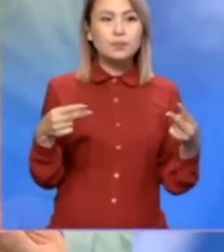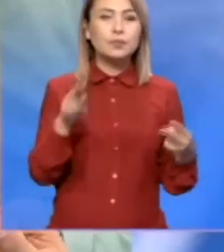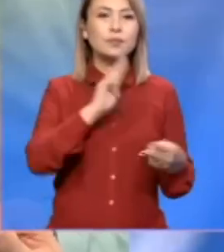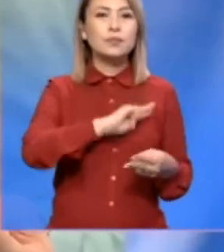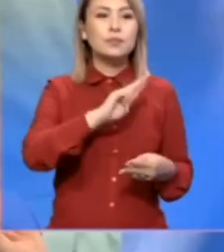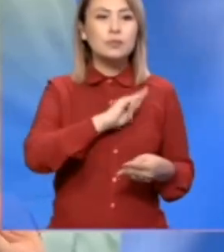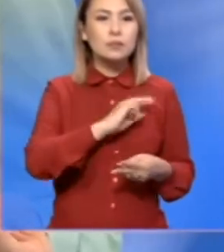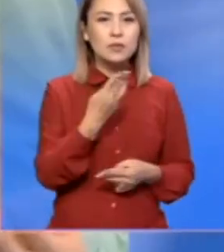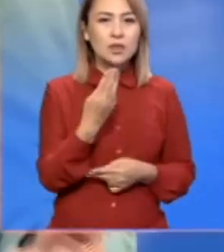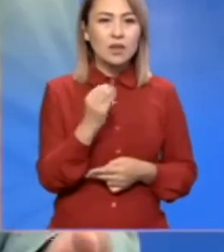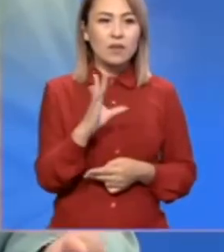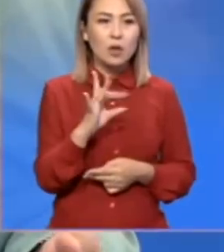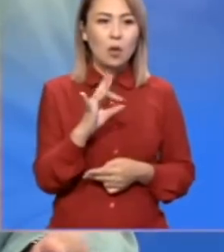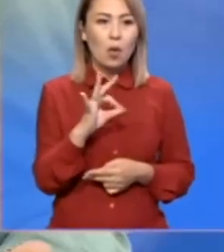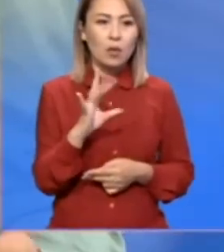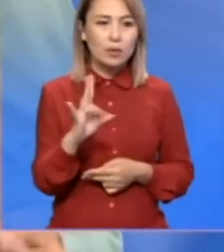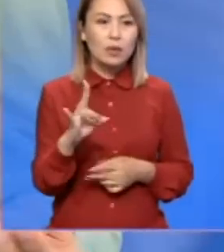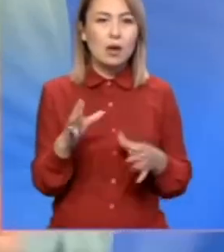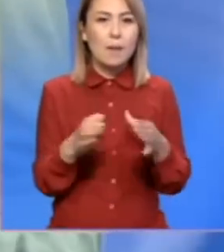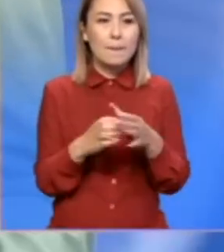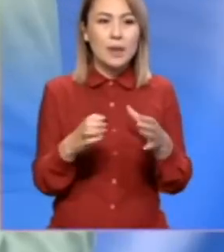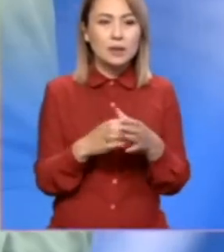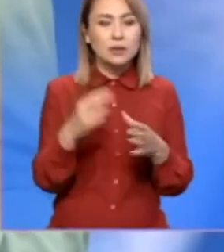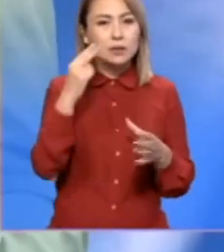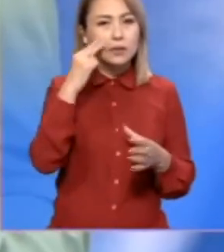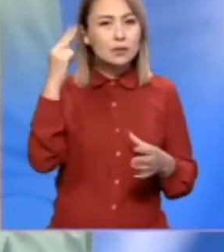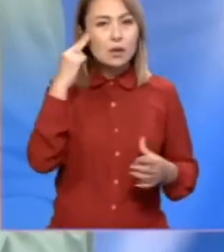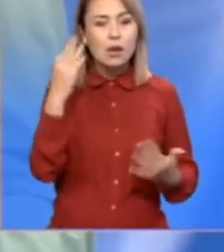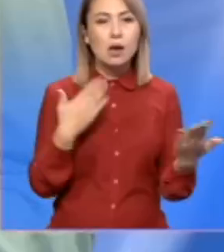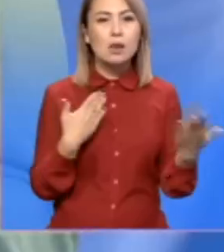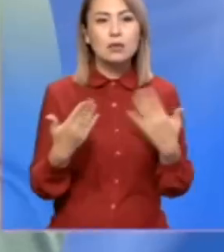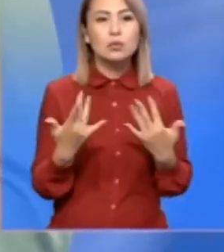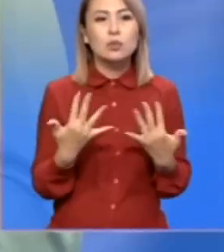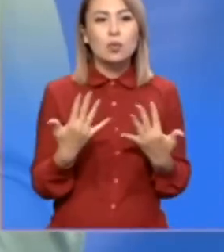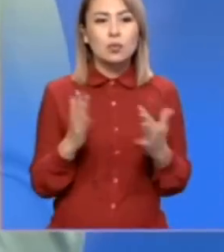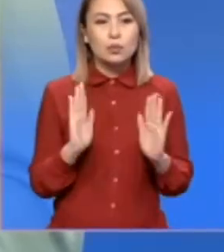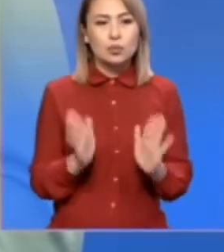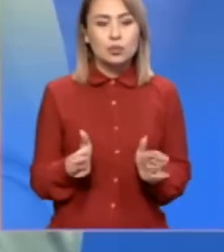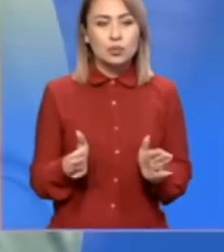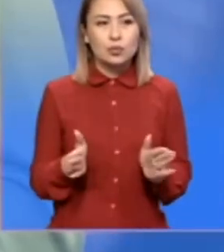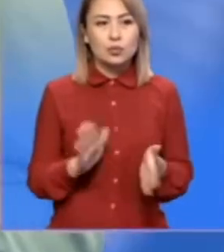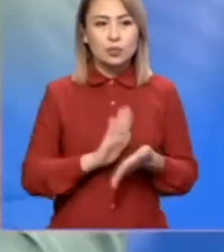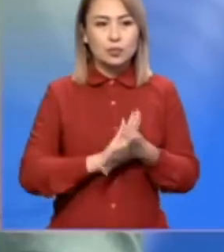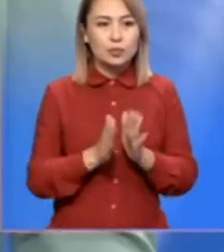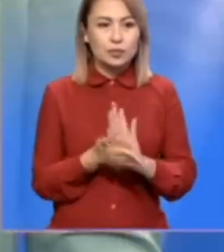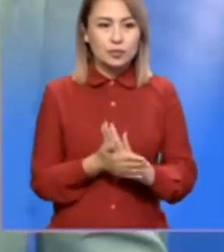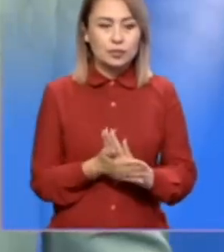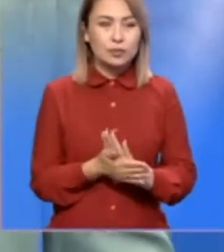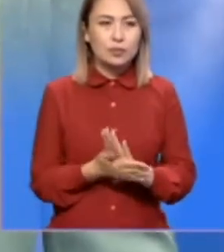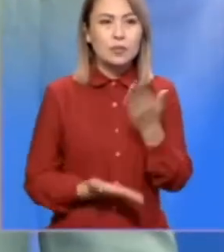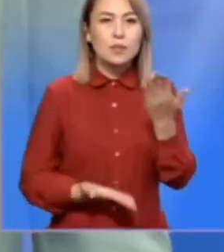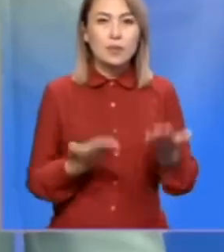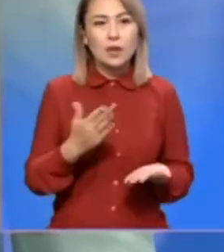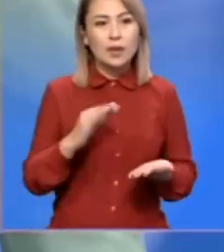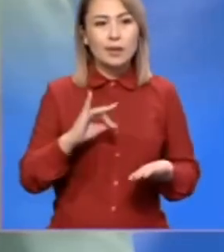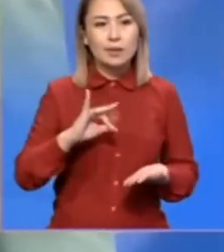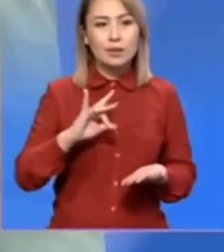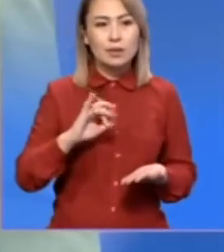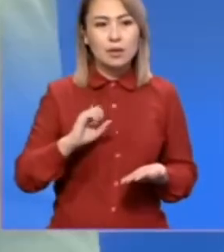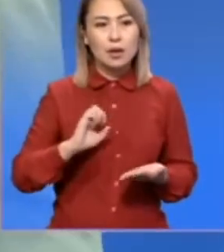жұмыс істеп отырған Шеврон компаниясы америкалық компания ғой, Қытай мен Американың ортасында қаншалықты бітімгершілік бар? Болмаса біз Иран